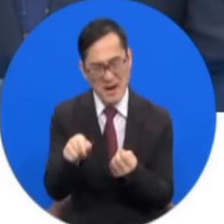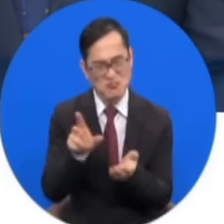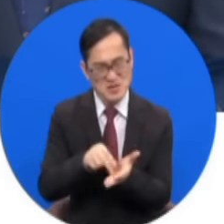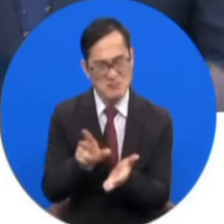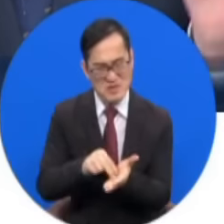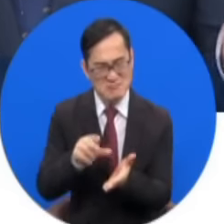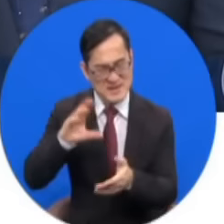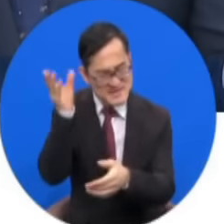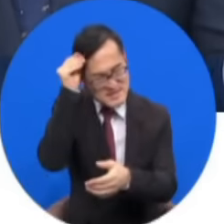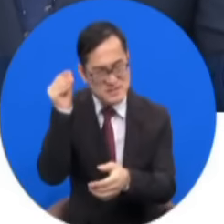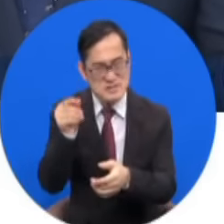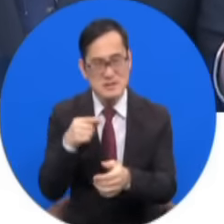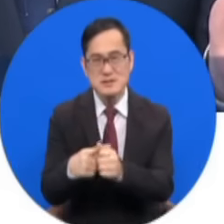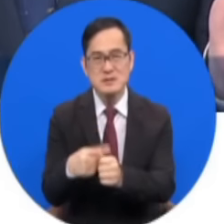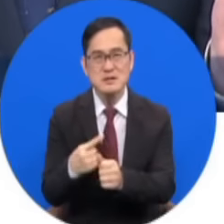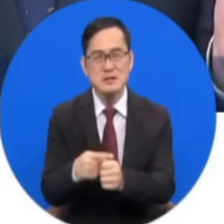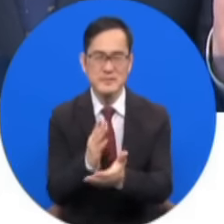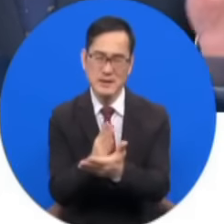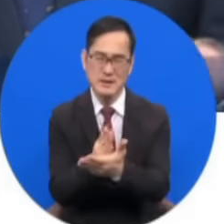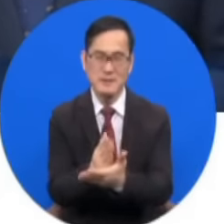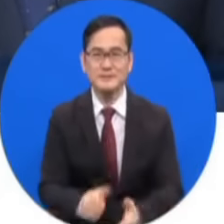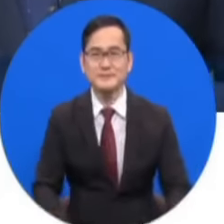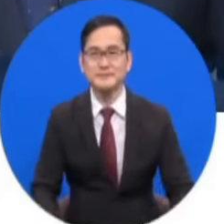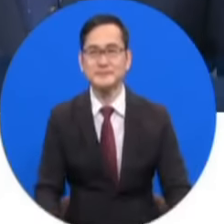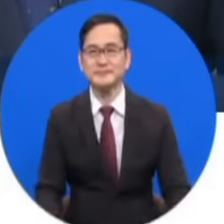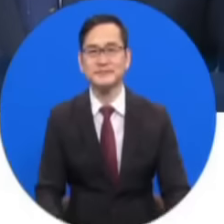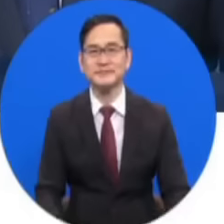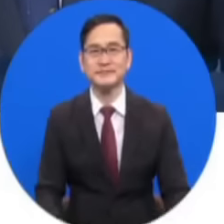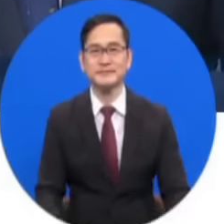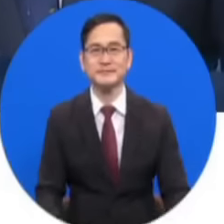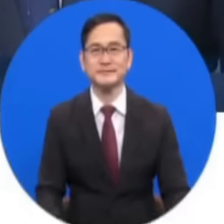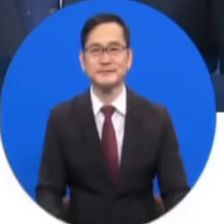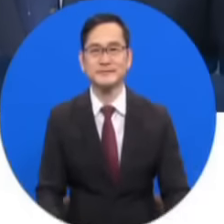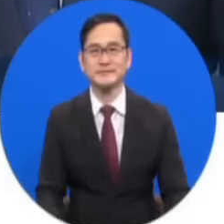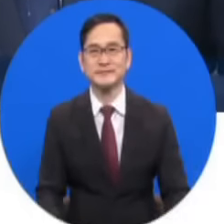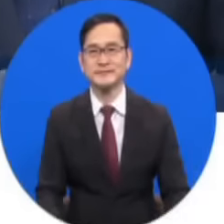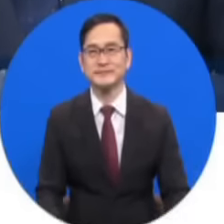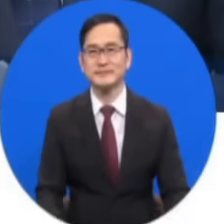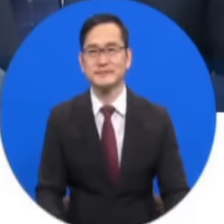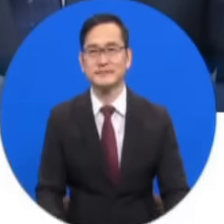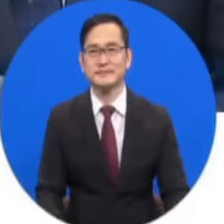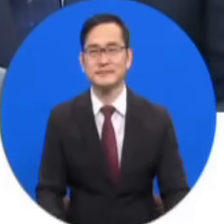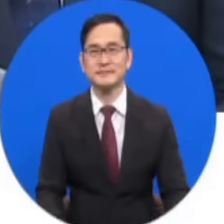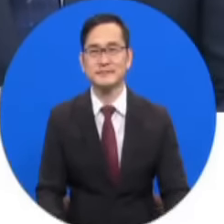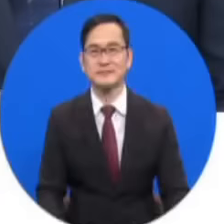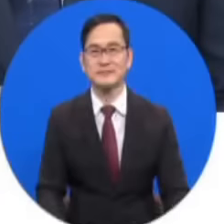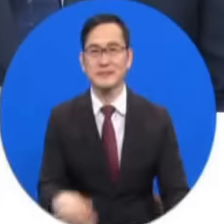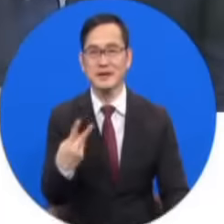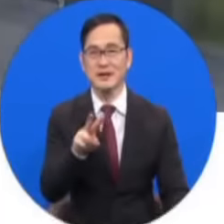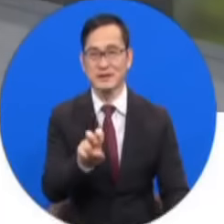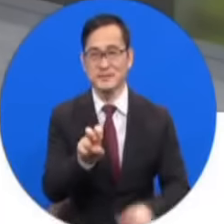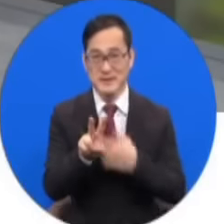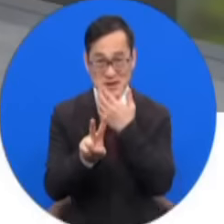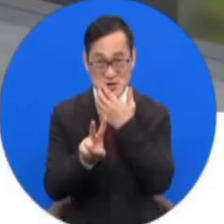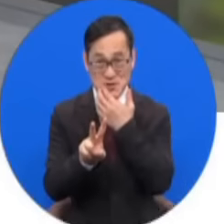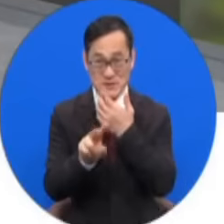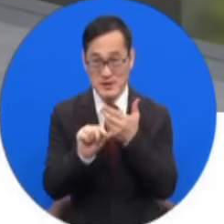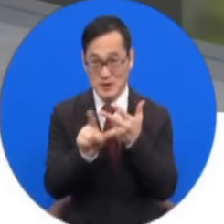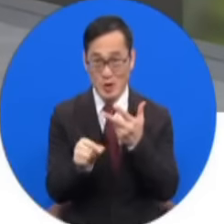이렇게까지 확대하기는 아직 좀 확인해야 될 사실 관계들은 좀 더 있는 거 같습니다 2022년 7월부터 문다 씨에게 양도가